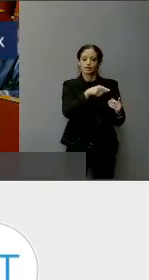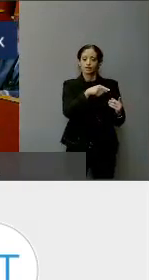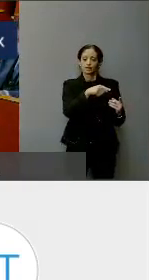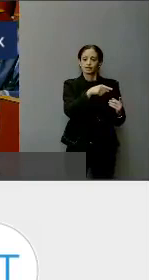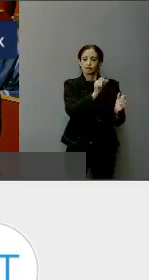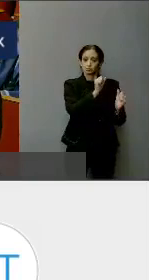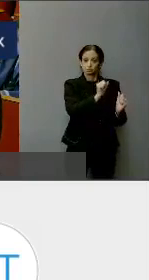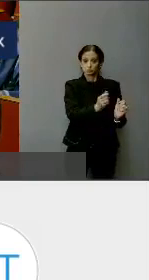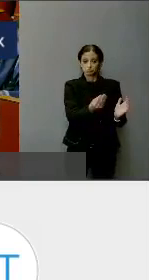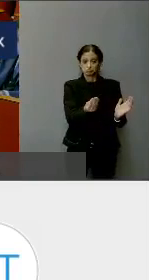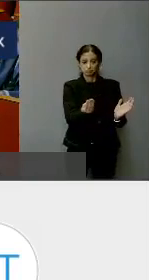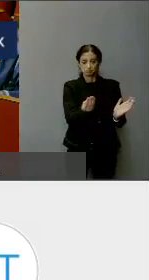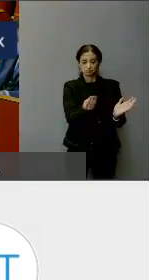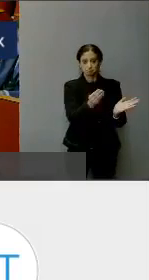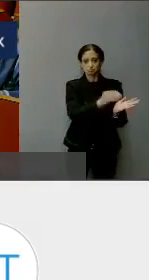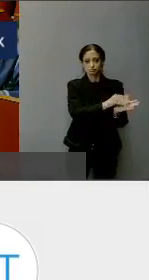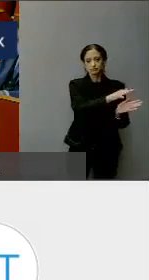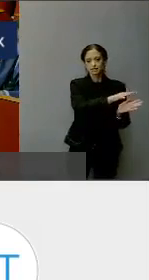degli spazi